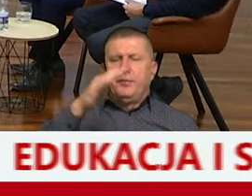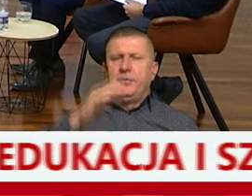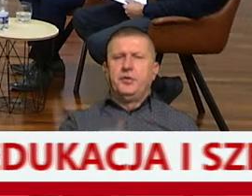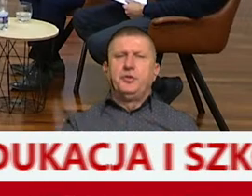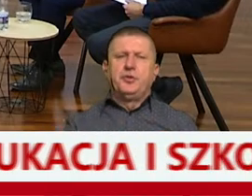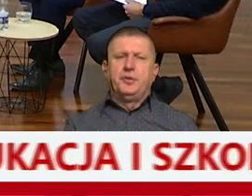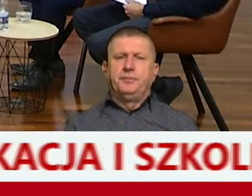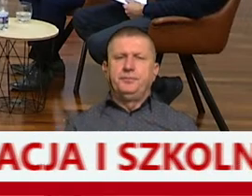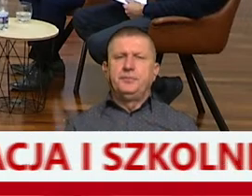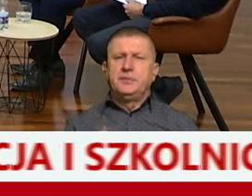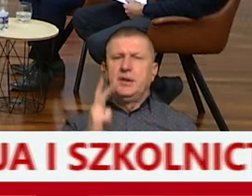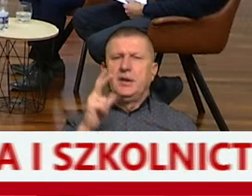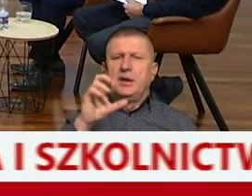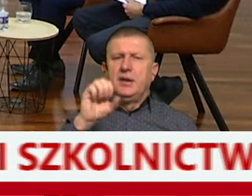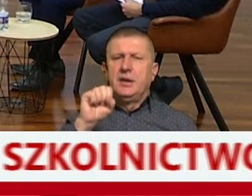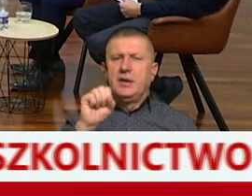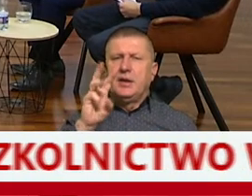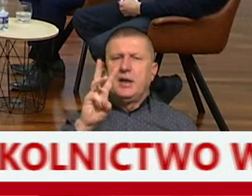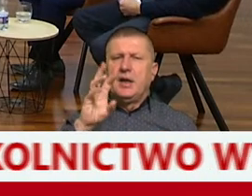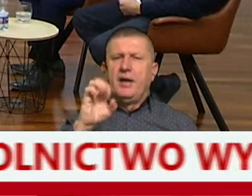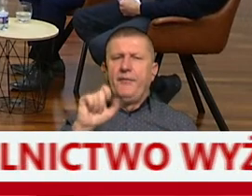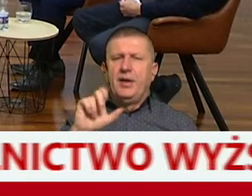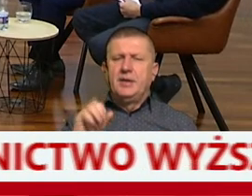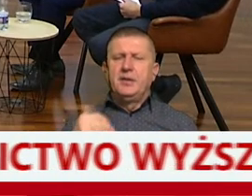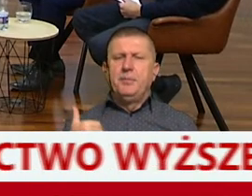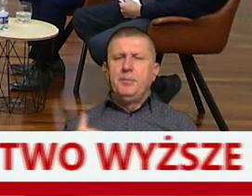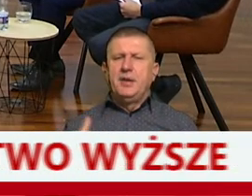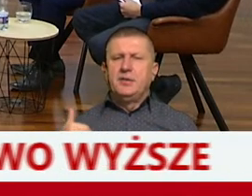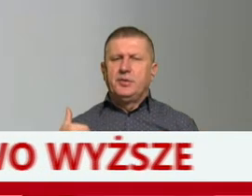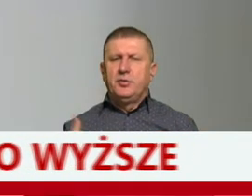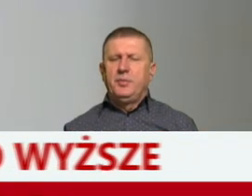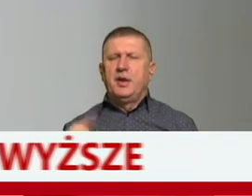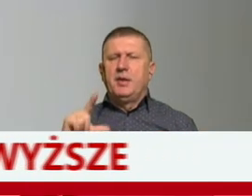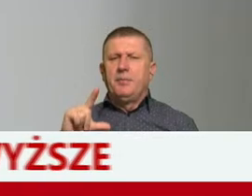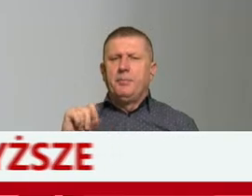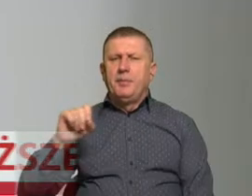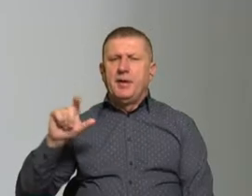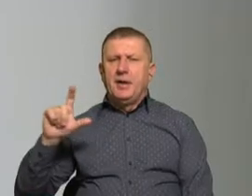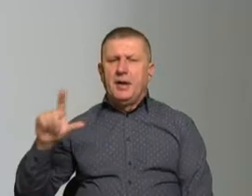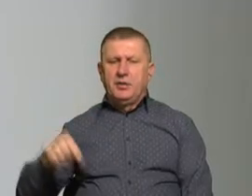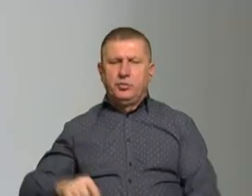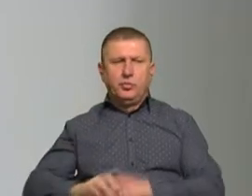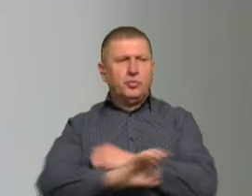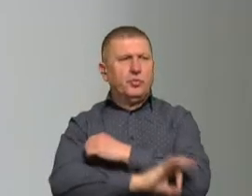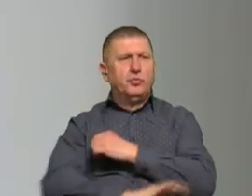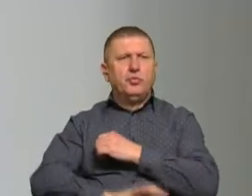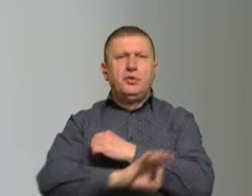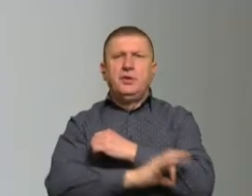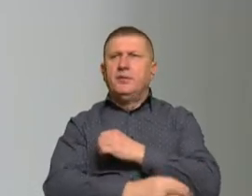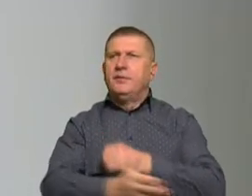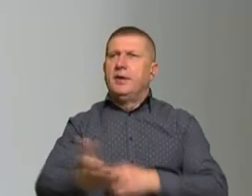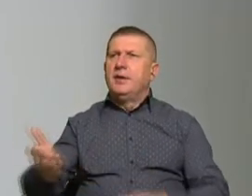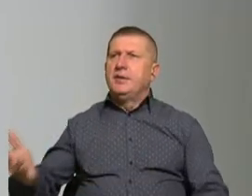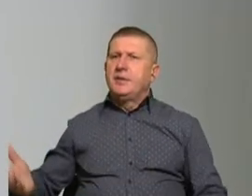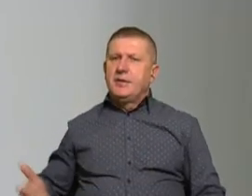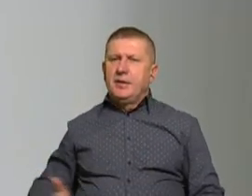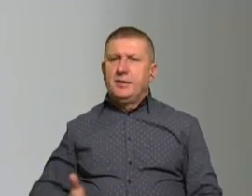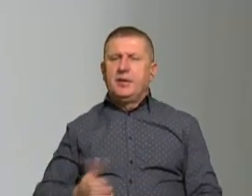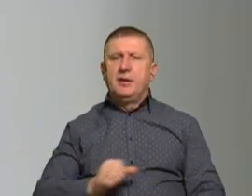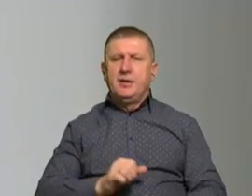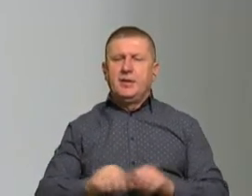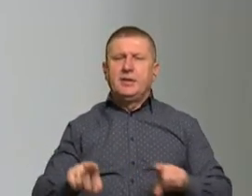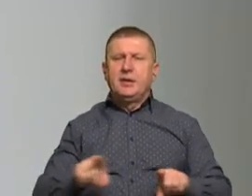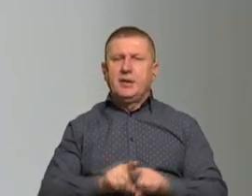bielsko-biała.pl. Dzień dobry państwu, witam bardzo serdecznie. Jesteśmy w auli Uniwersytetu Bielsko-Bialskiego. W mieście mamy filię